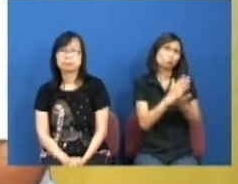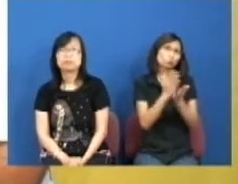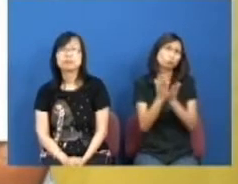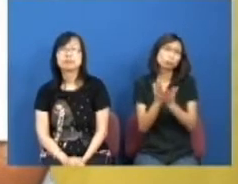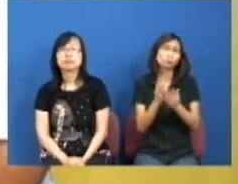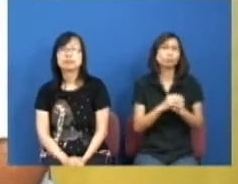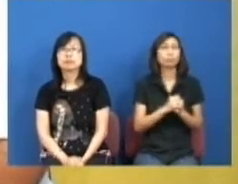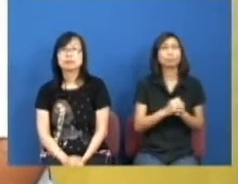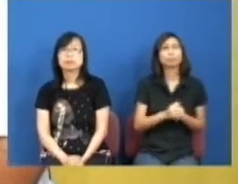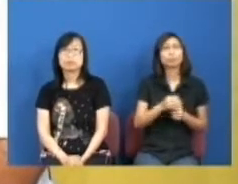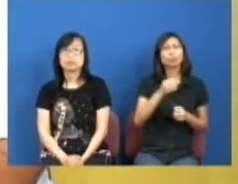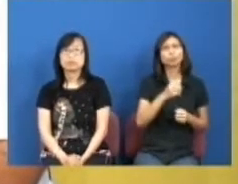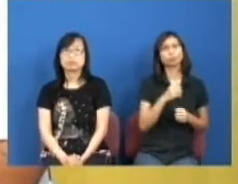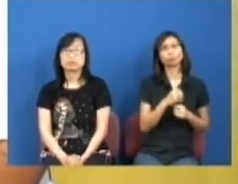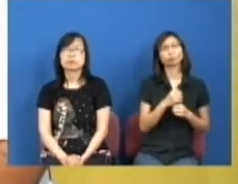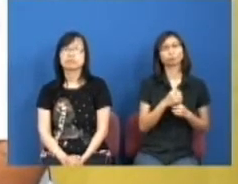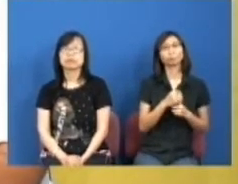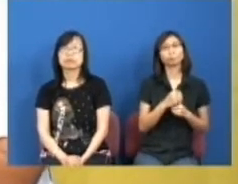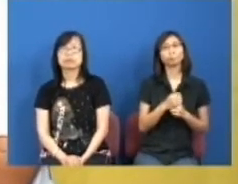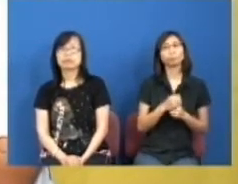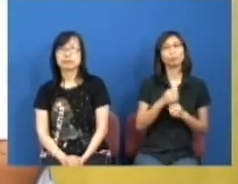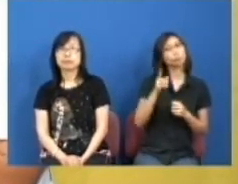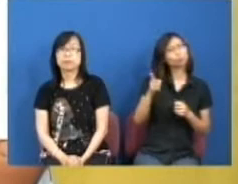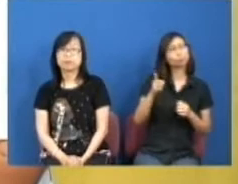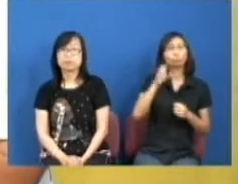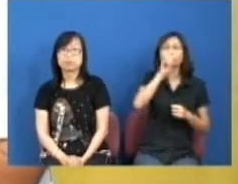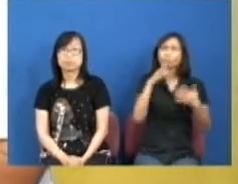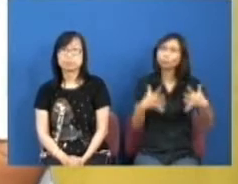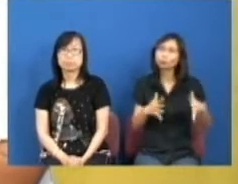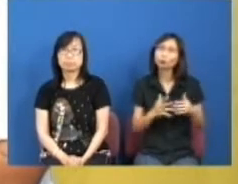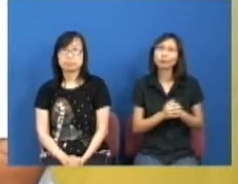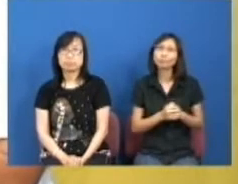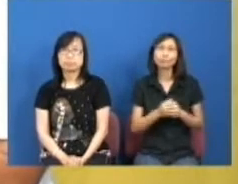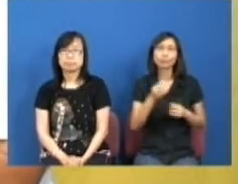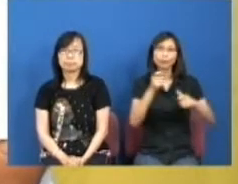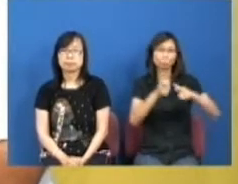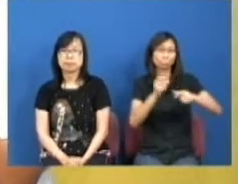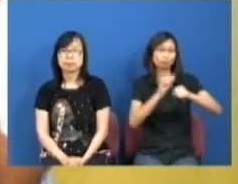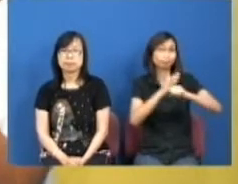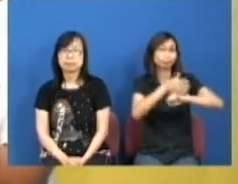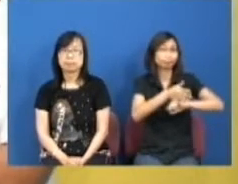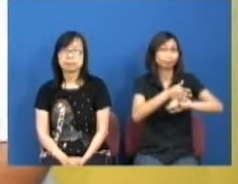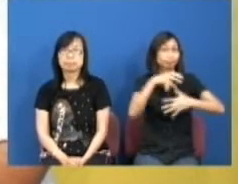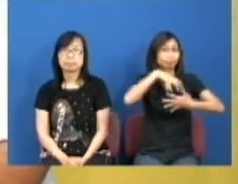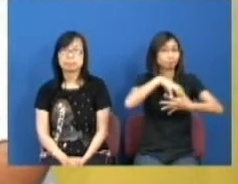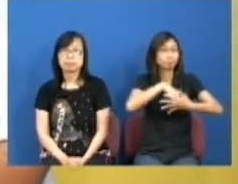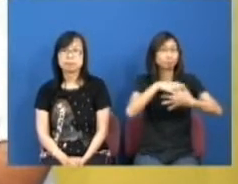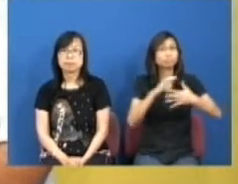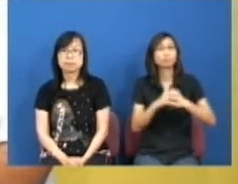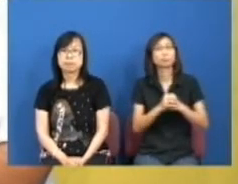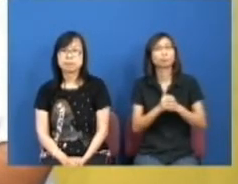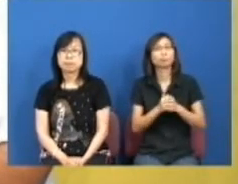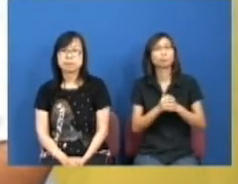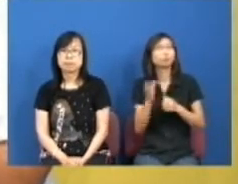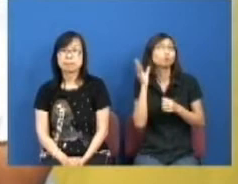對象。嗱，啱頭先即係慧文都講過，就係話其實即係我哋公民社會裏邊咧，有即係好聽